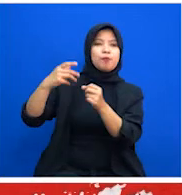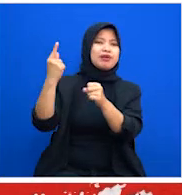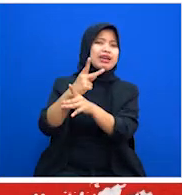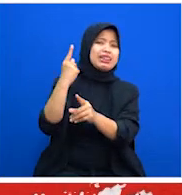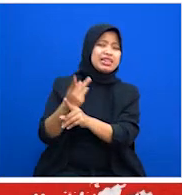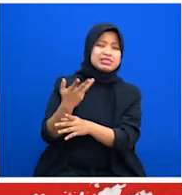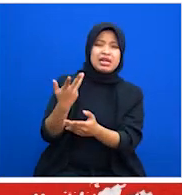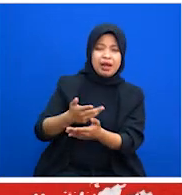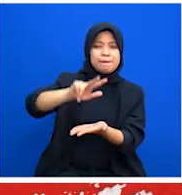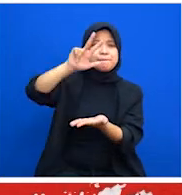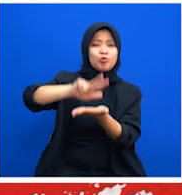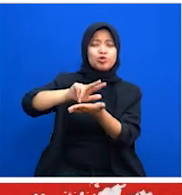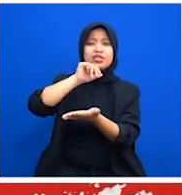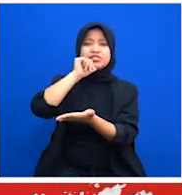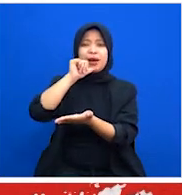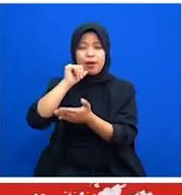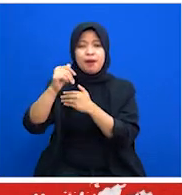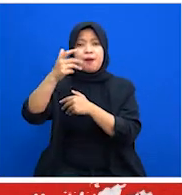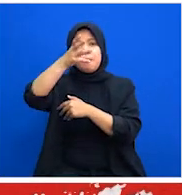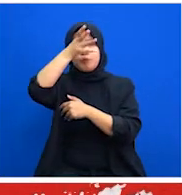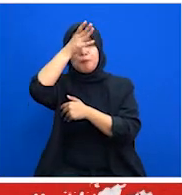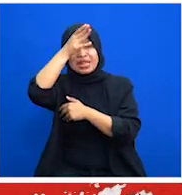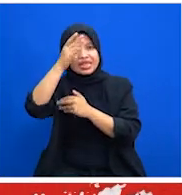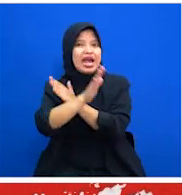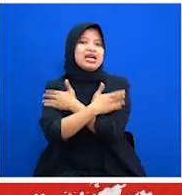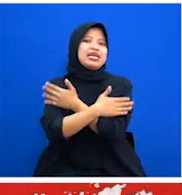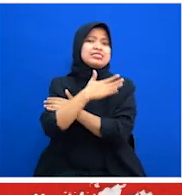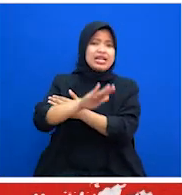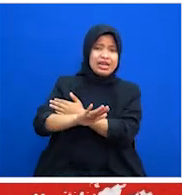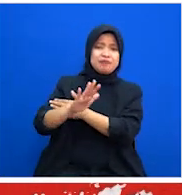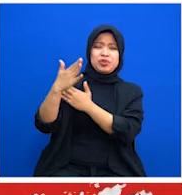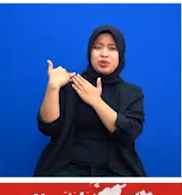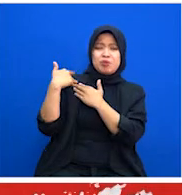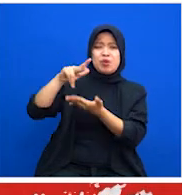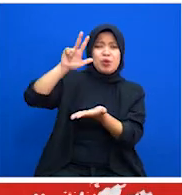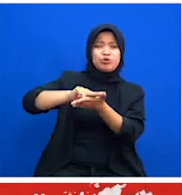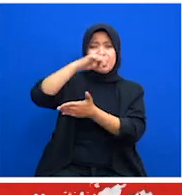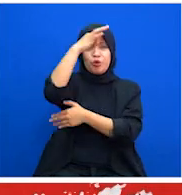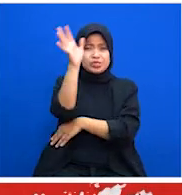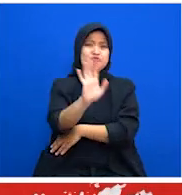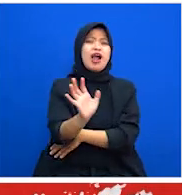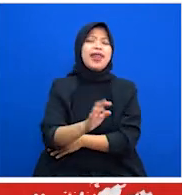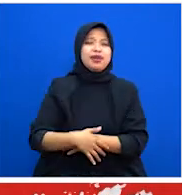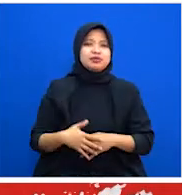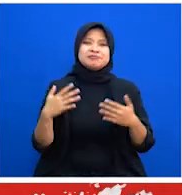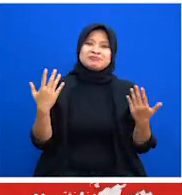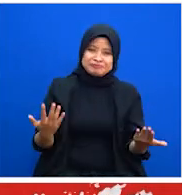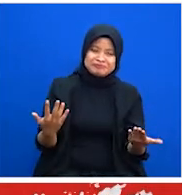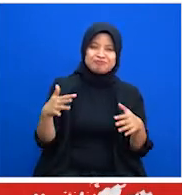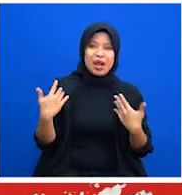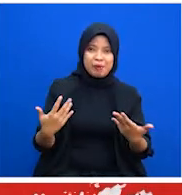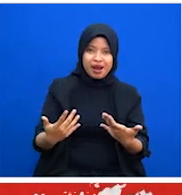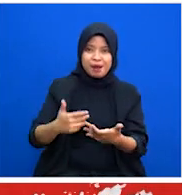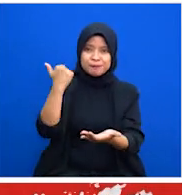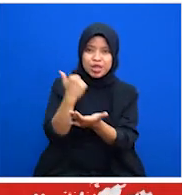hanya dapat diputuskan oleh bupati Aceh Selatan bukanlah Berdasarkan Keputusan Polda nah gimana